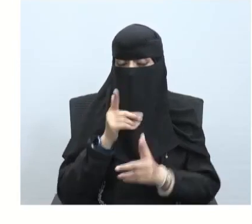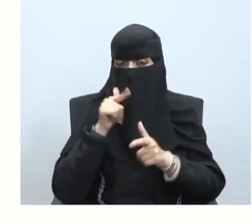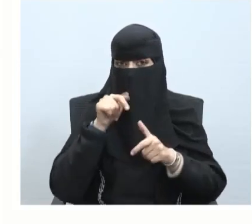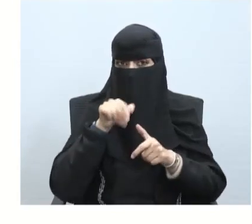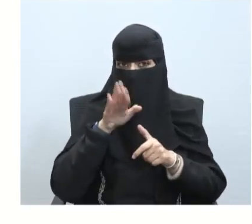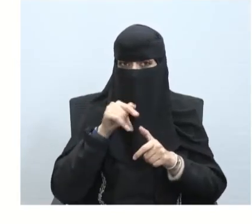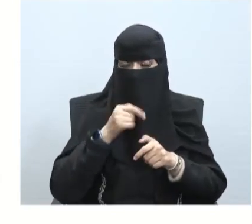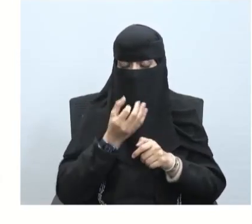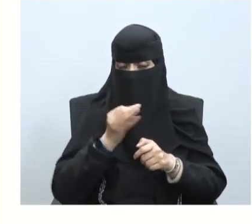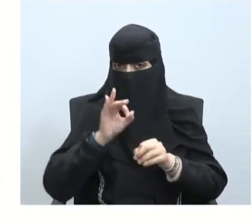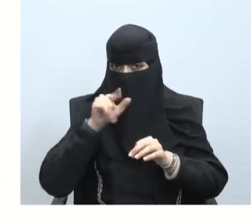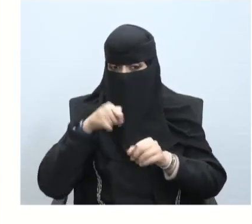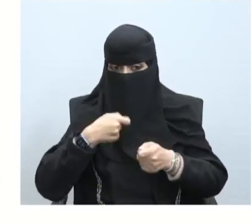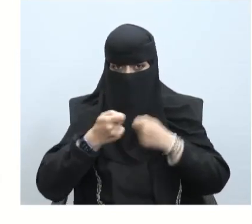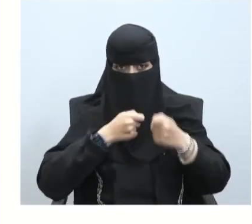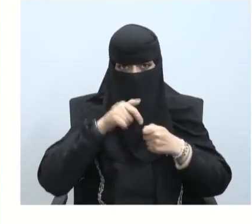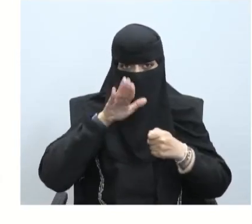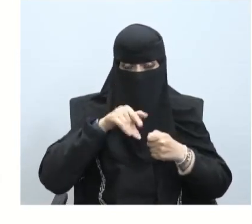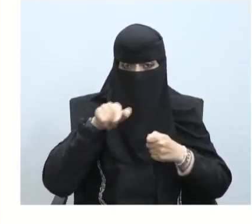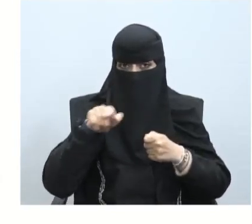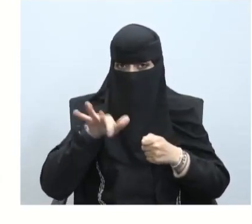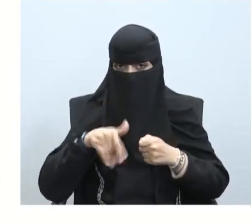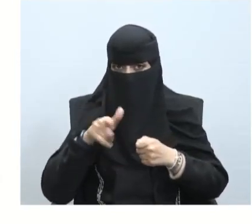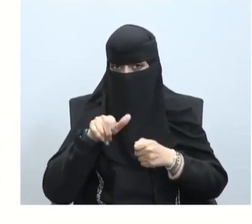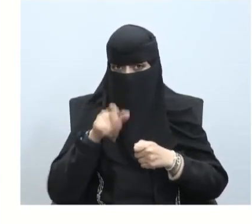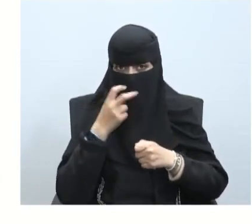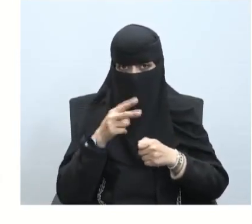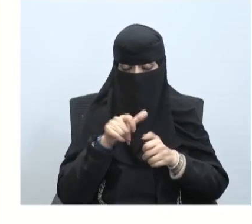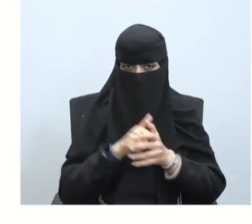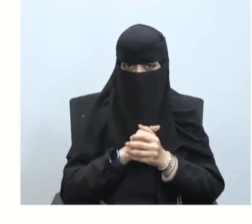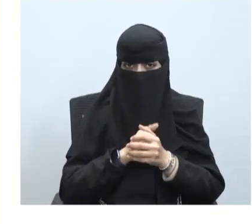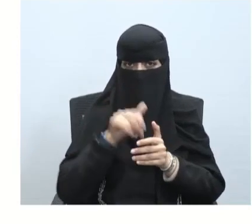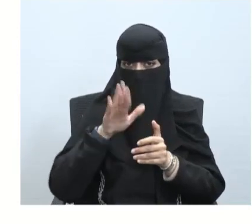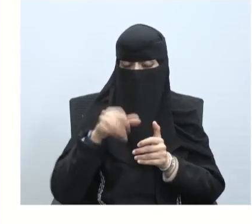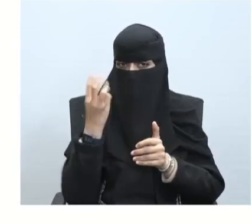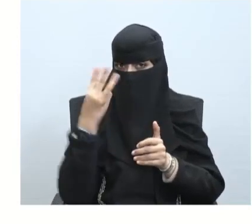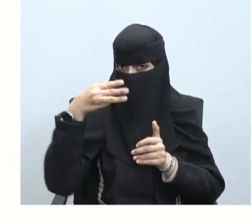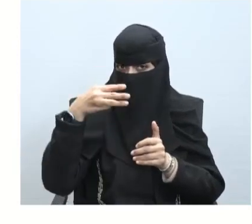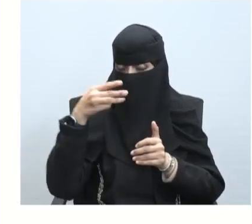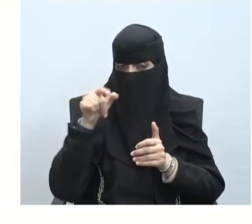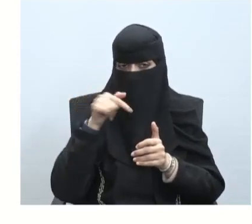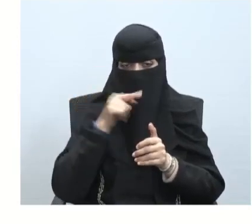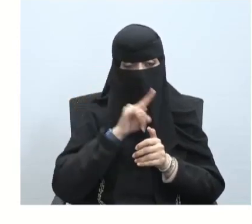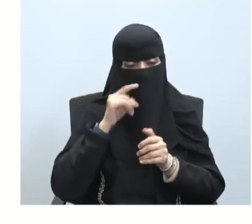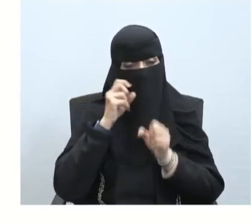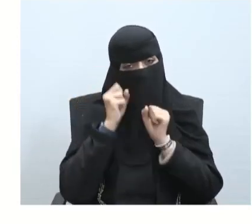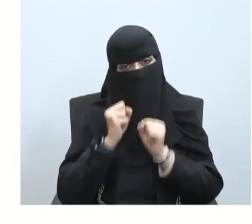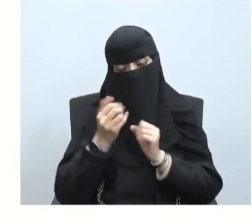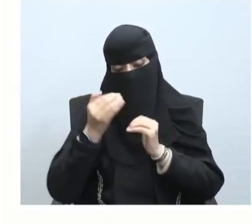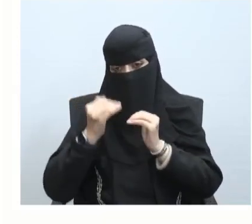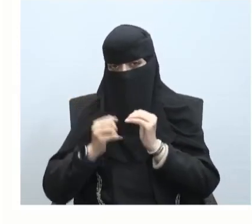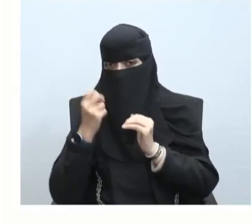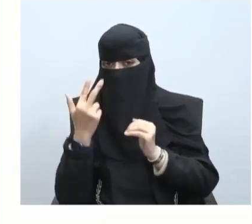هل تكفي لشراء هذا الشيء امامنا ب 30 ريالا لا تكفي اقل